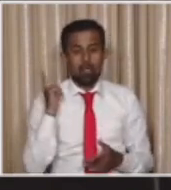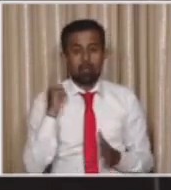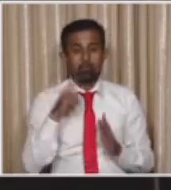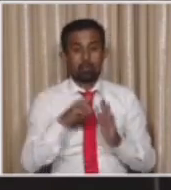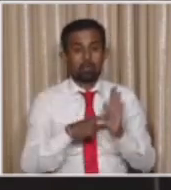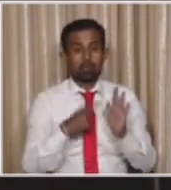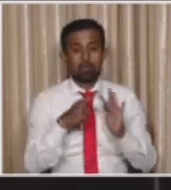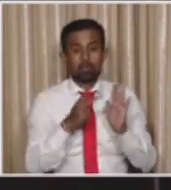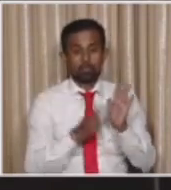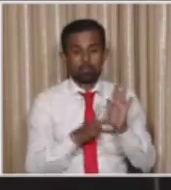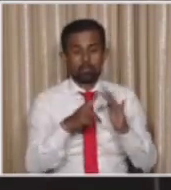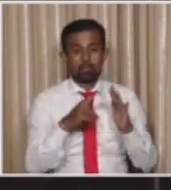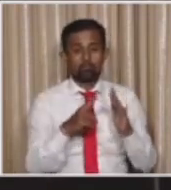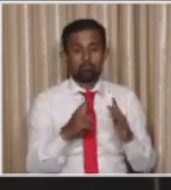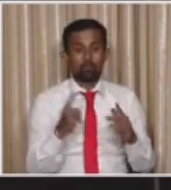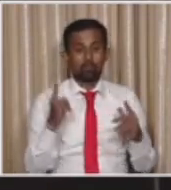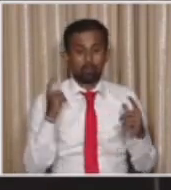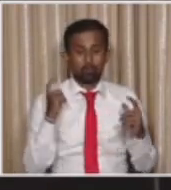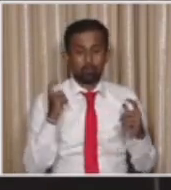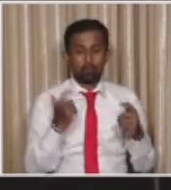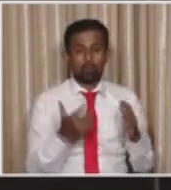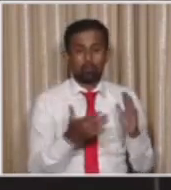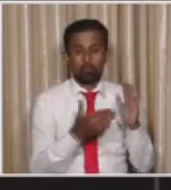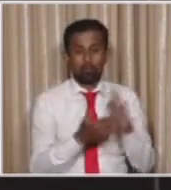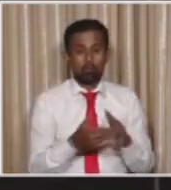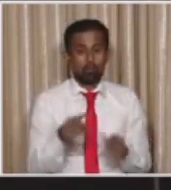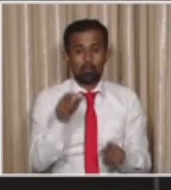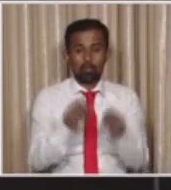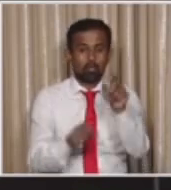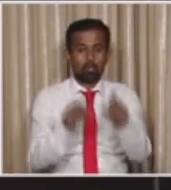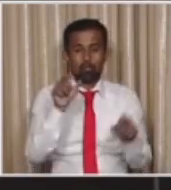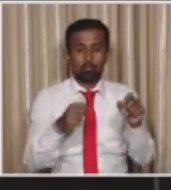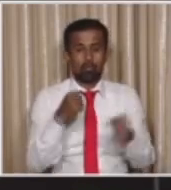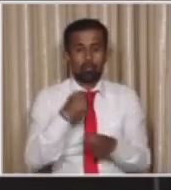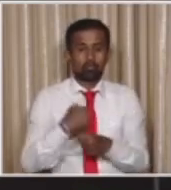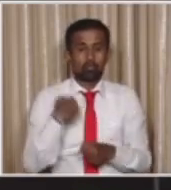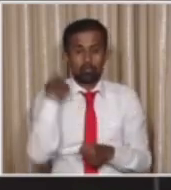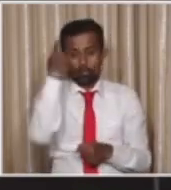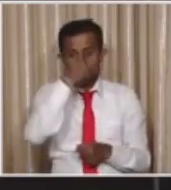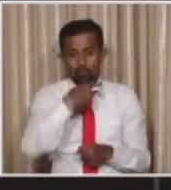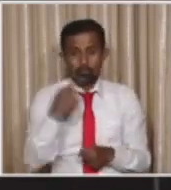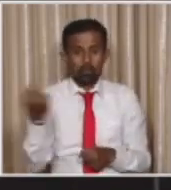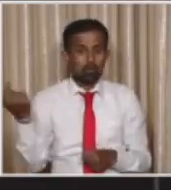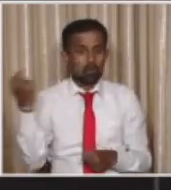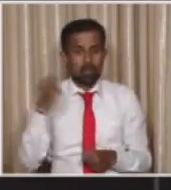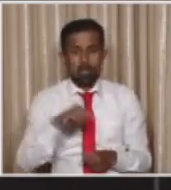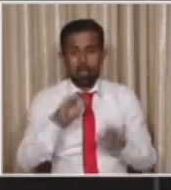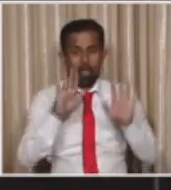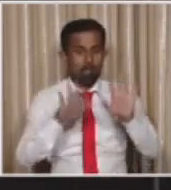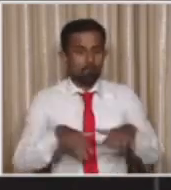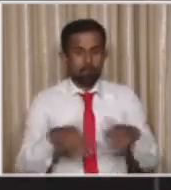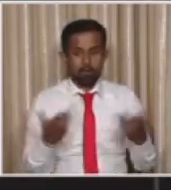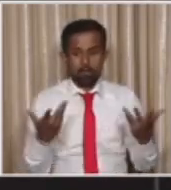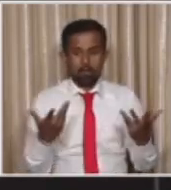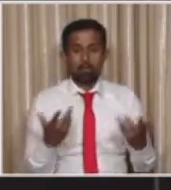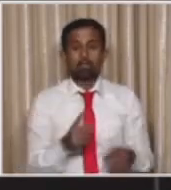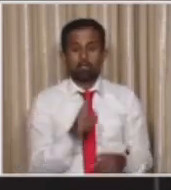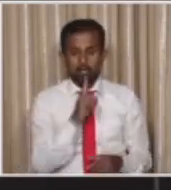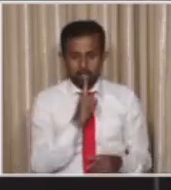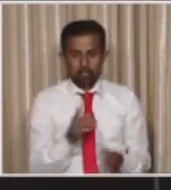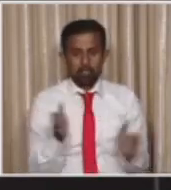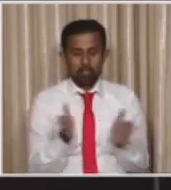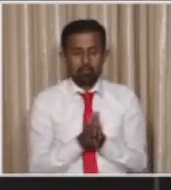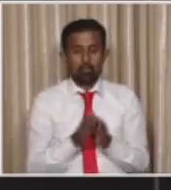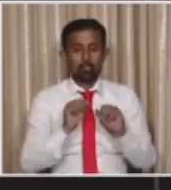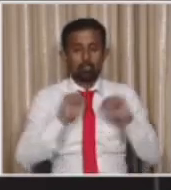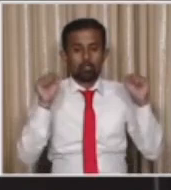යුද අපරාධකාරයෝ කියලා හංවඩු ගන්නකොට ඔය එක්කෙනෙක්වත් ගෝල් ෆේස් එකට තියාක බෝඩ් එකක්වත් ඉස්සුවේ නැයින ඒකත් කියලා තමයි මට